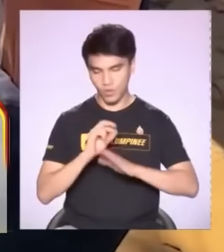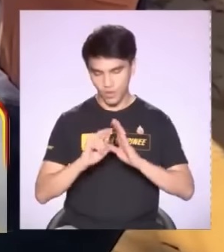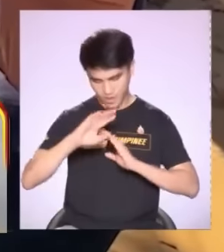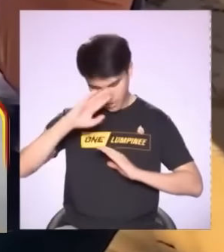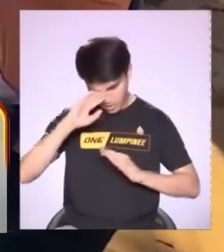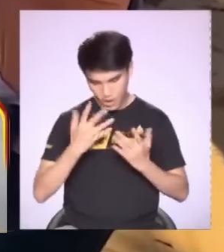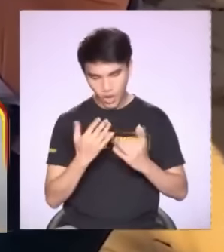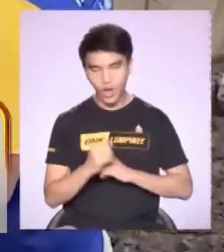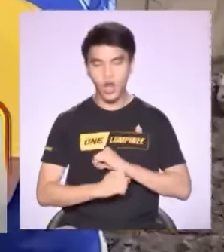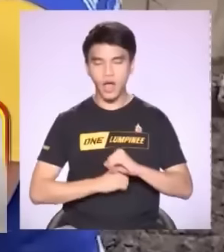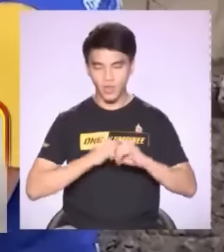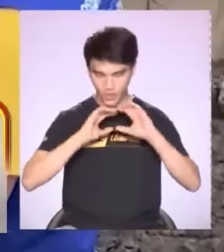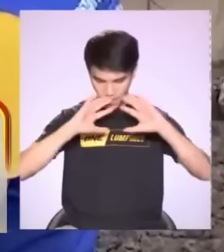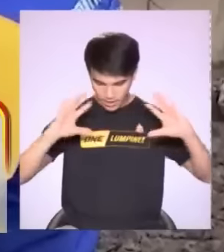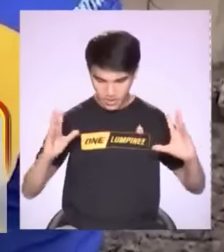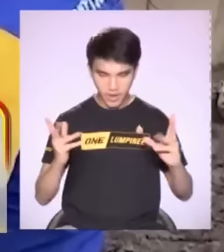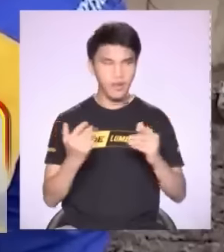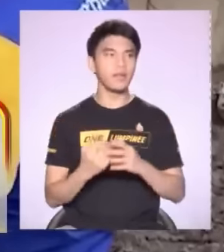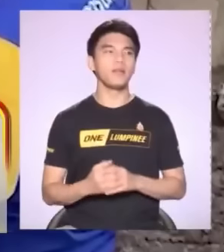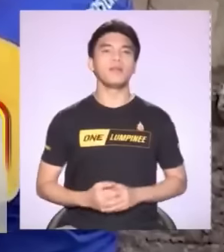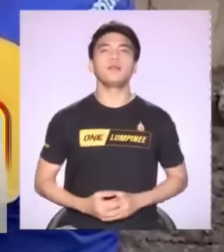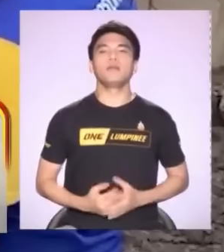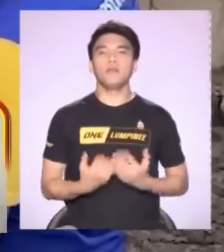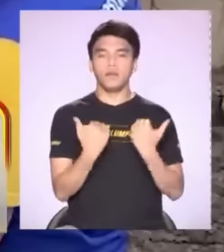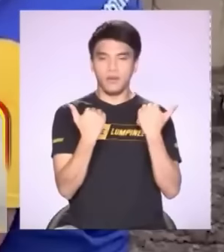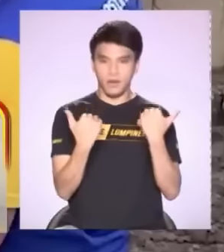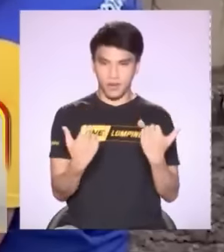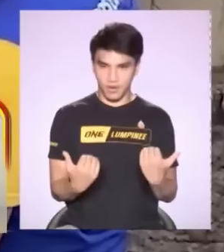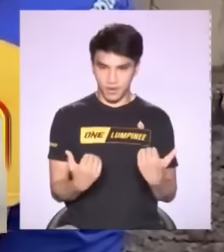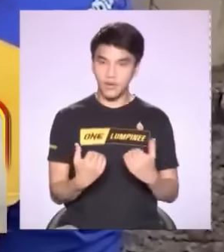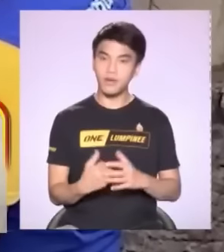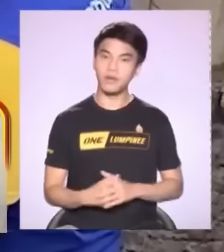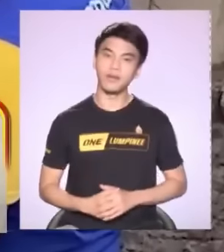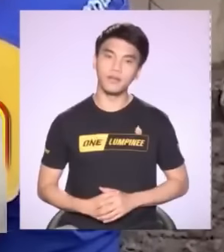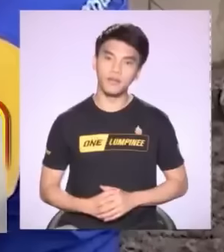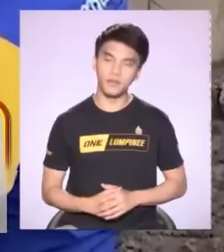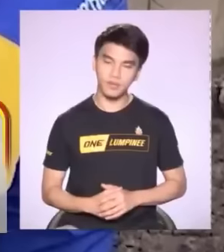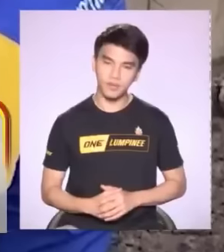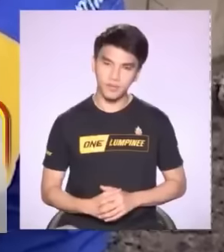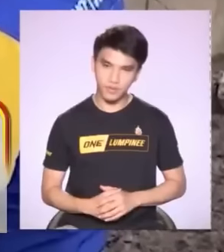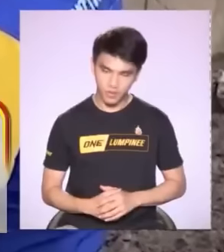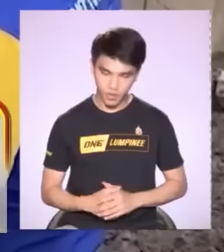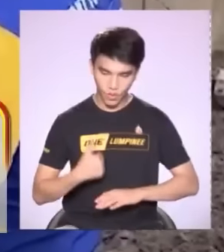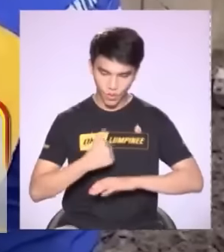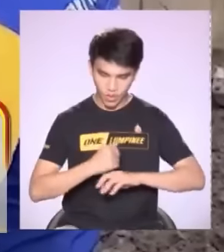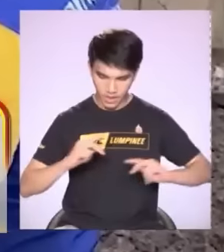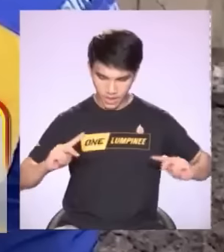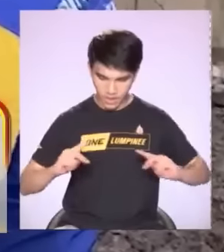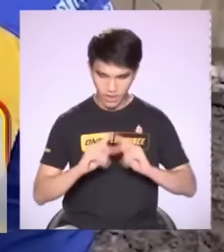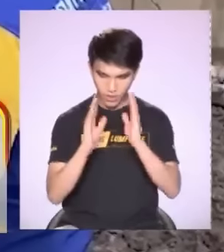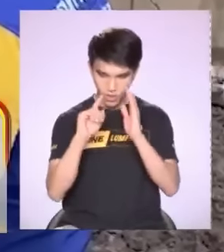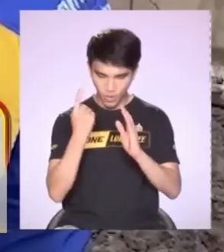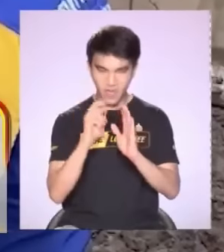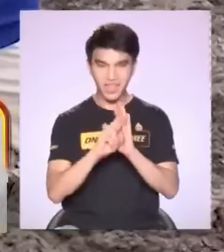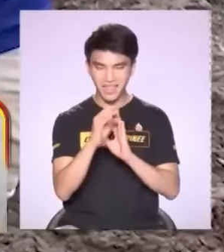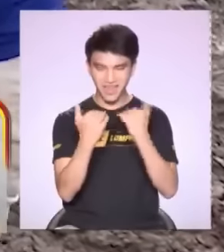ป่วยรอวันเกษียณอายุราชการล่าสุดวันนี้คุณอนุทินบอกแบบนี้นะคะที่ต้องส่งปลัดกระทรวงมหาดไทยคนใหม่